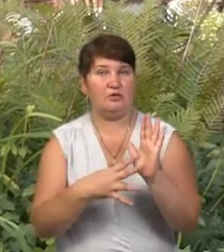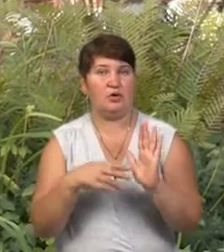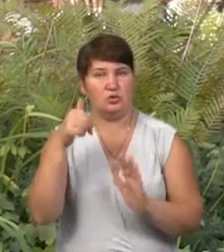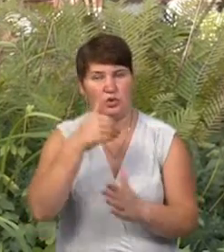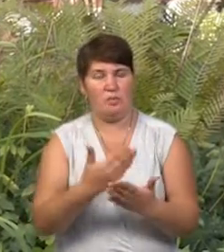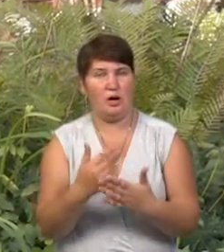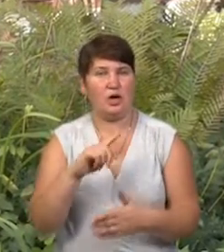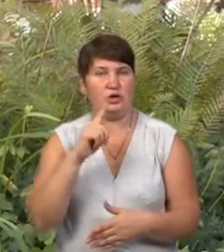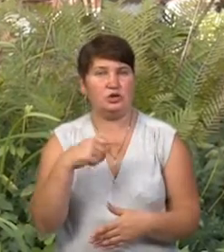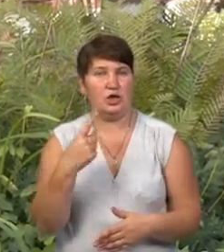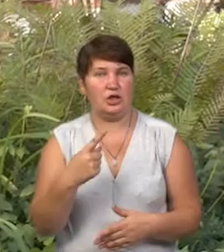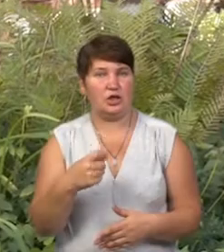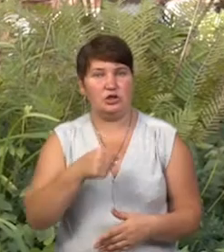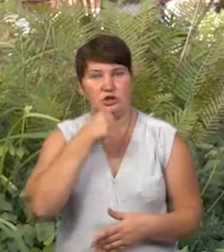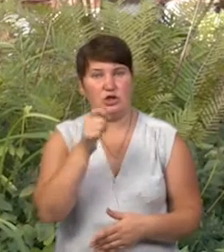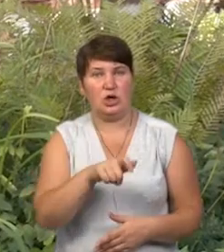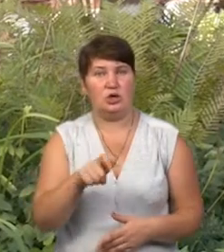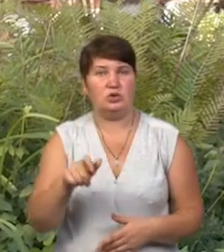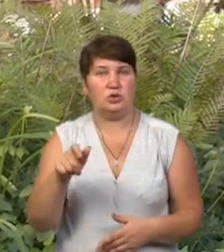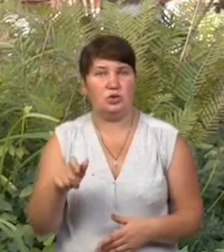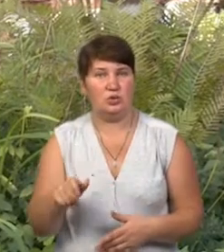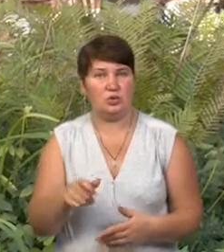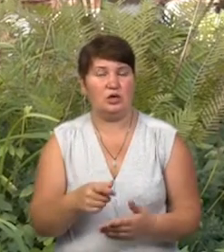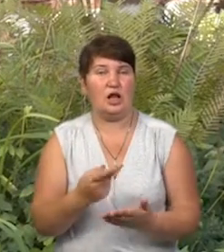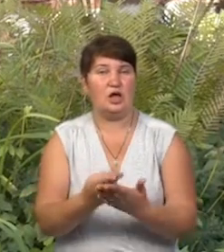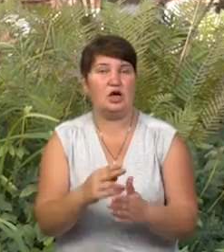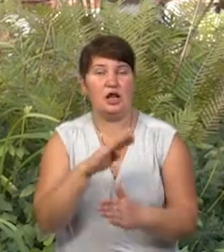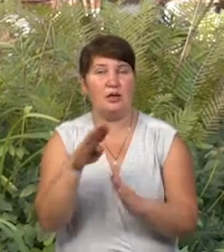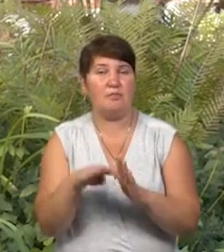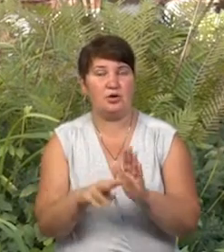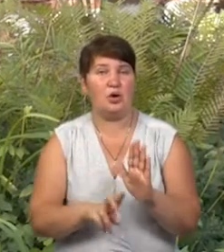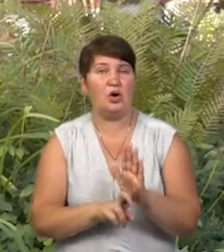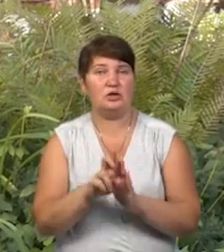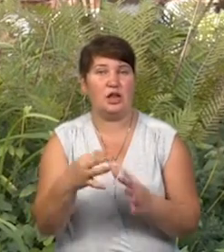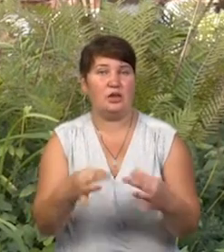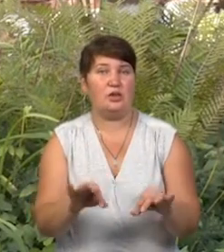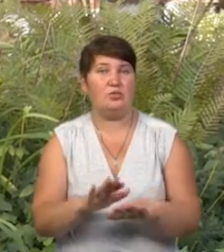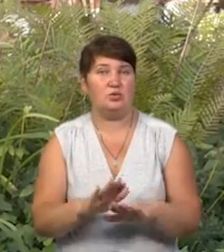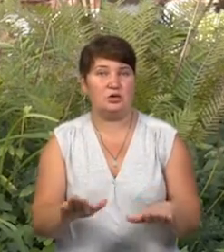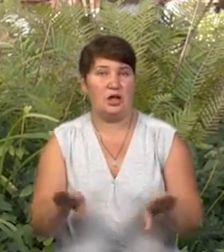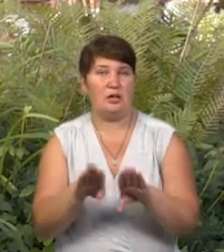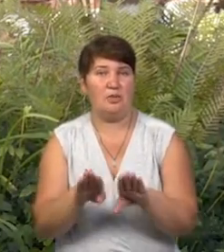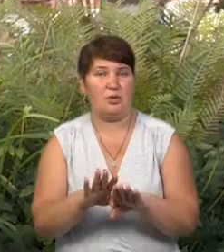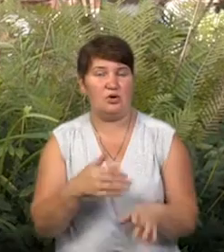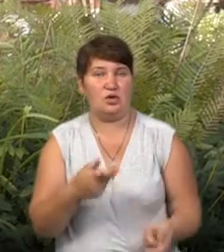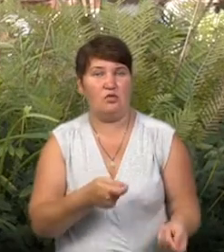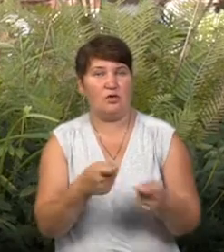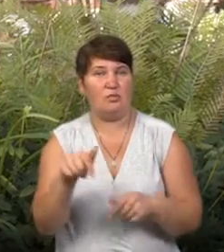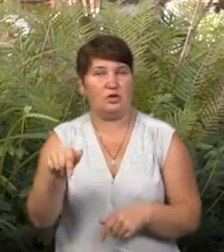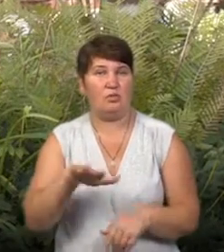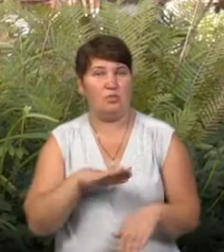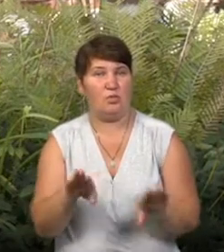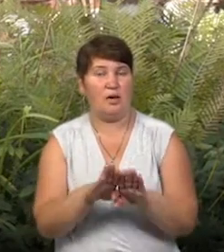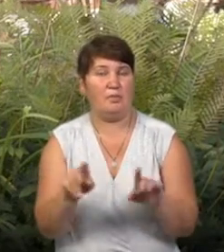рік, старші люди, ми всі лежали під костелом, не пускали меблі, які хотіли ввести, бо там був мебельний